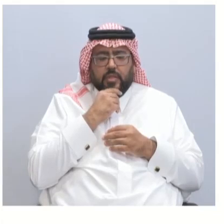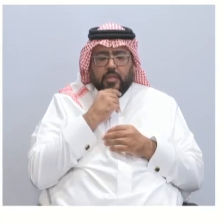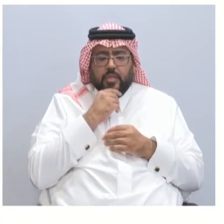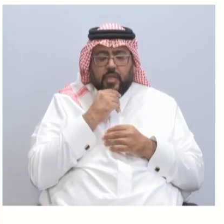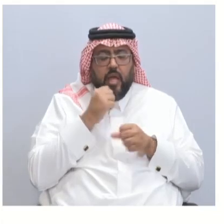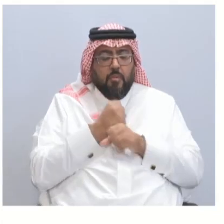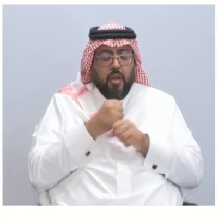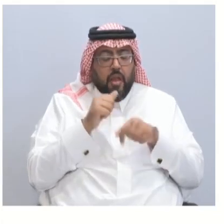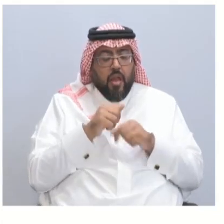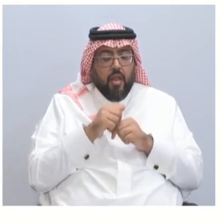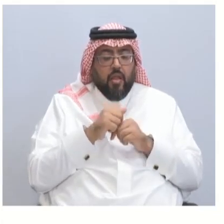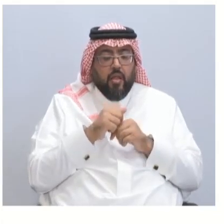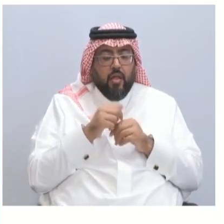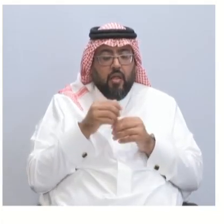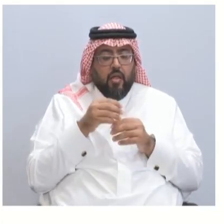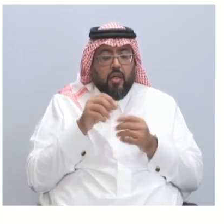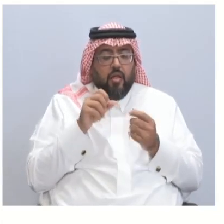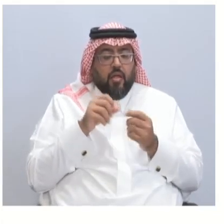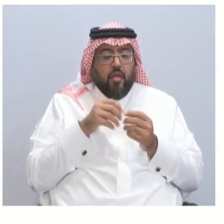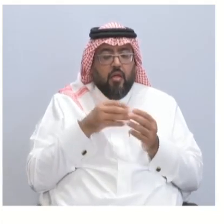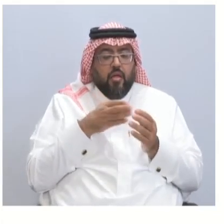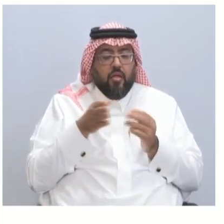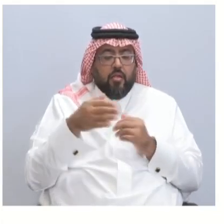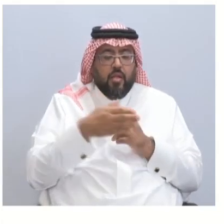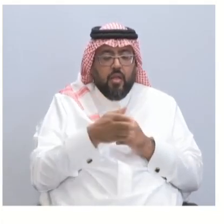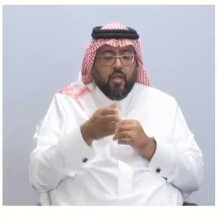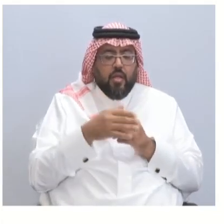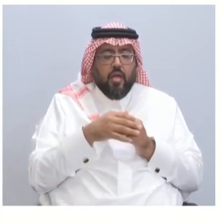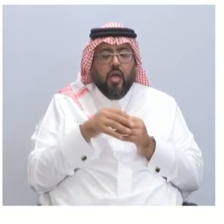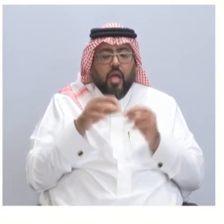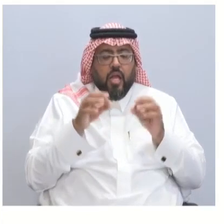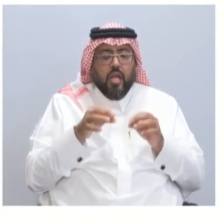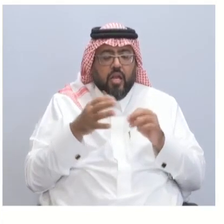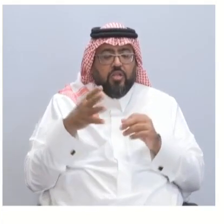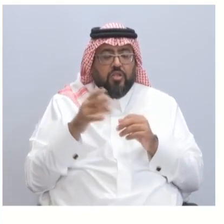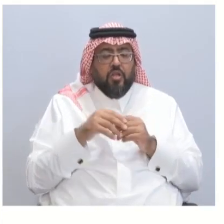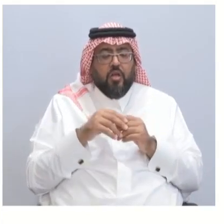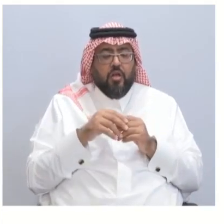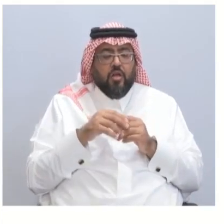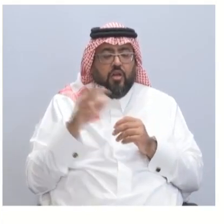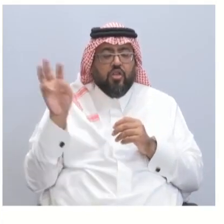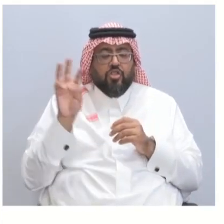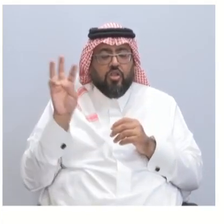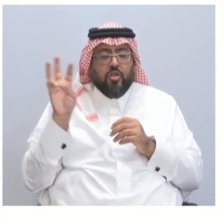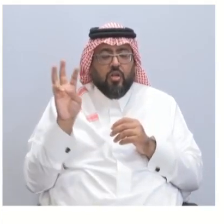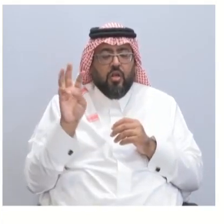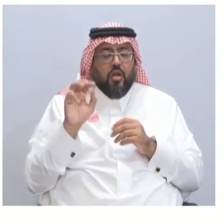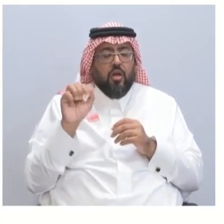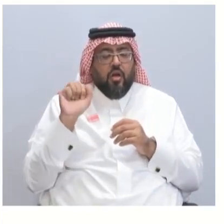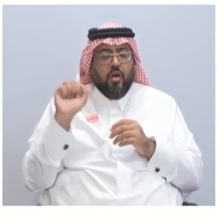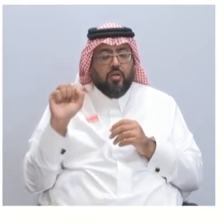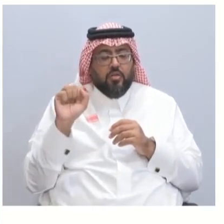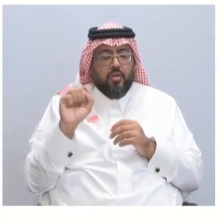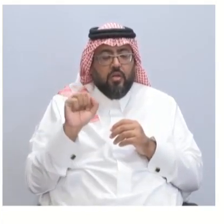يعمل الان فحلت الطرق الحديثه للصيد وانشئ شركات متخص